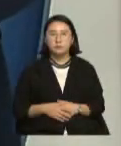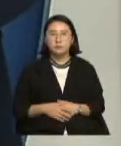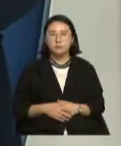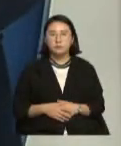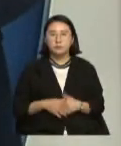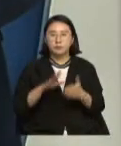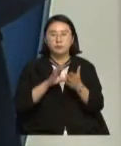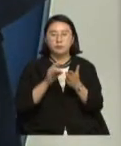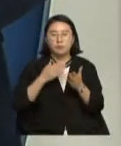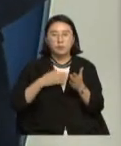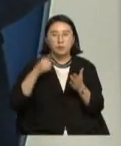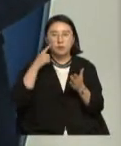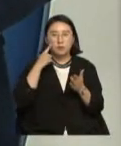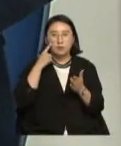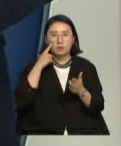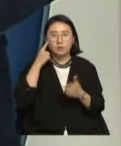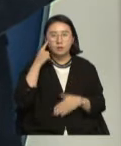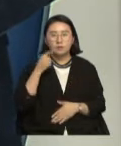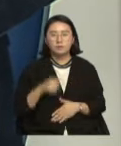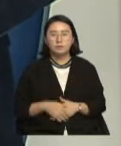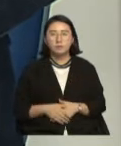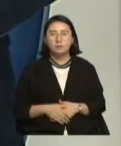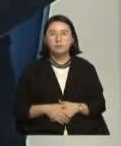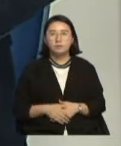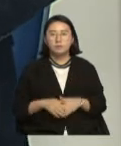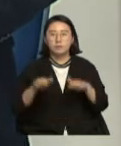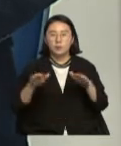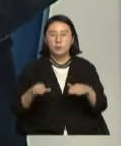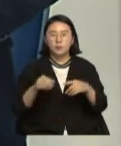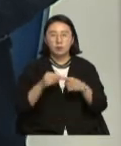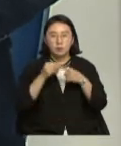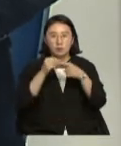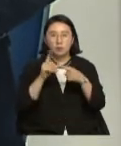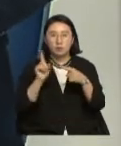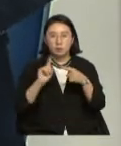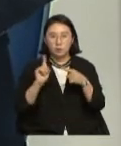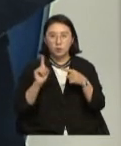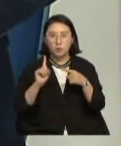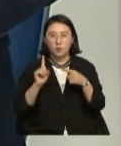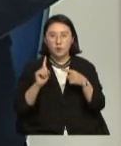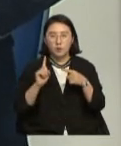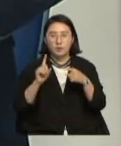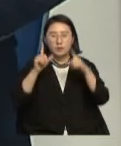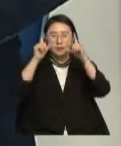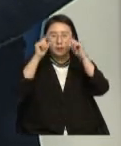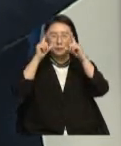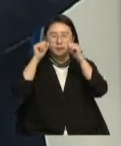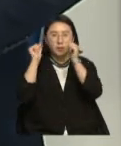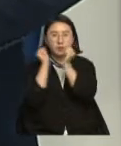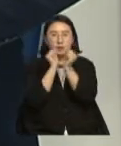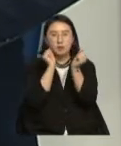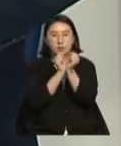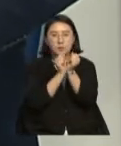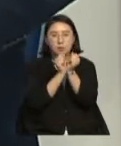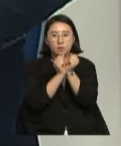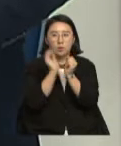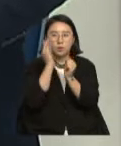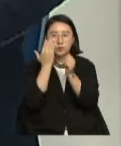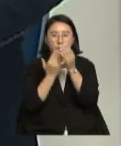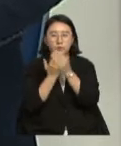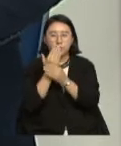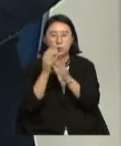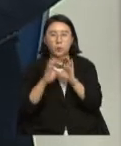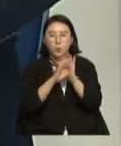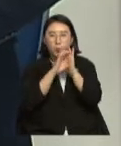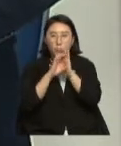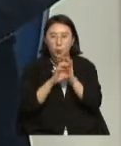키워드로 이슈를 알아보는 클리 키워드입니다 오늘의 첫번째 키워드는 깜깜이 감염 입니다 최근 발생한